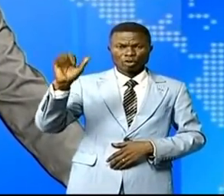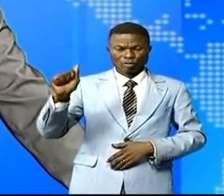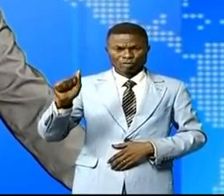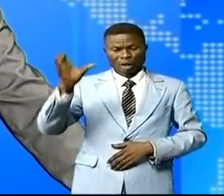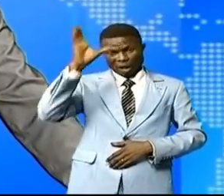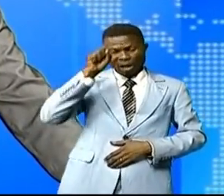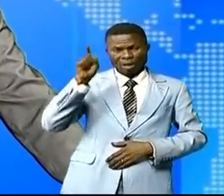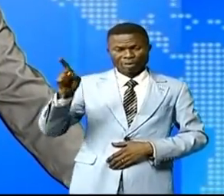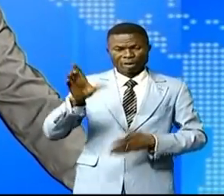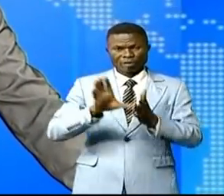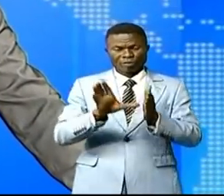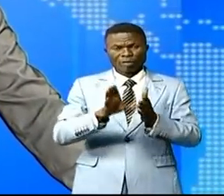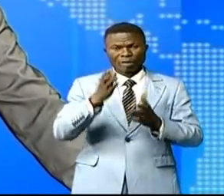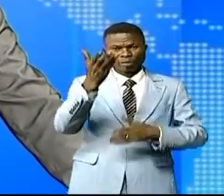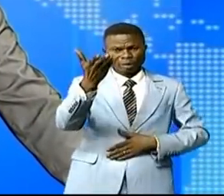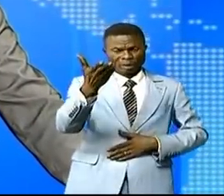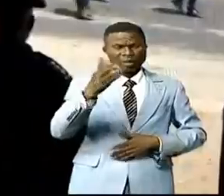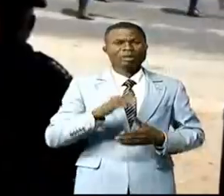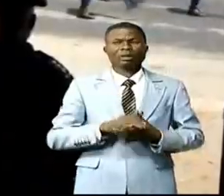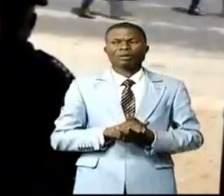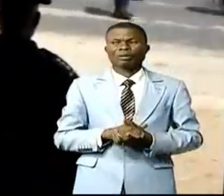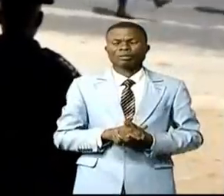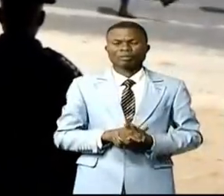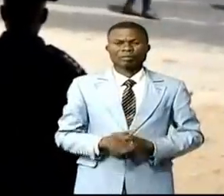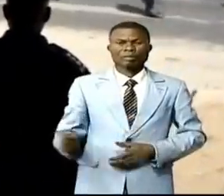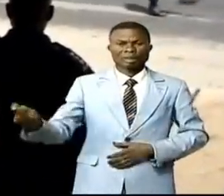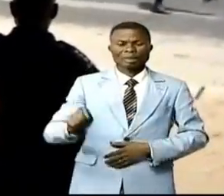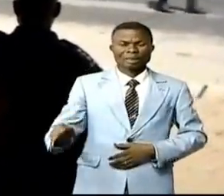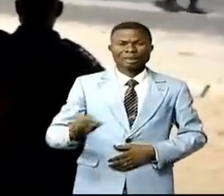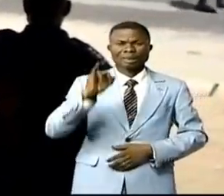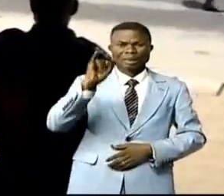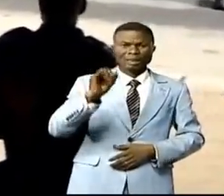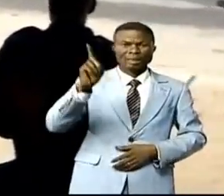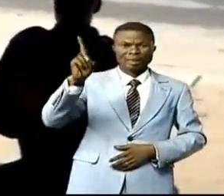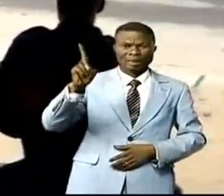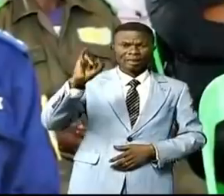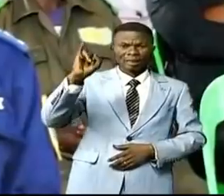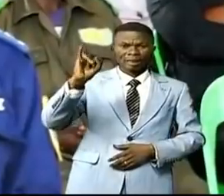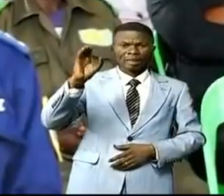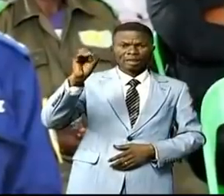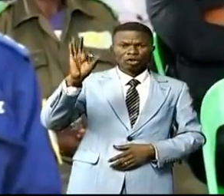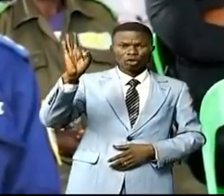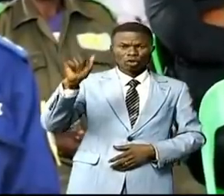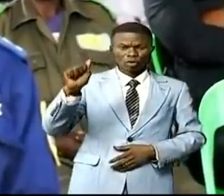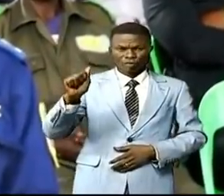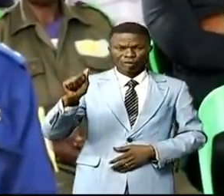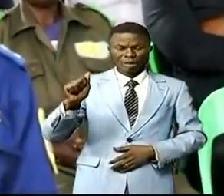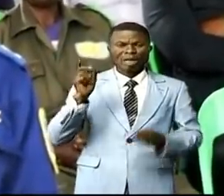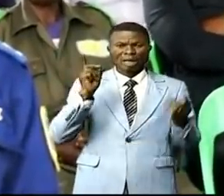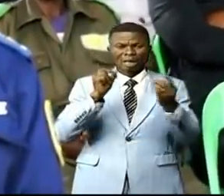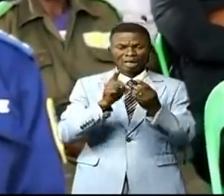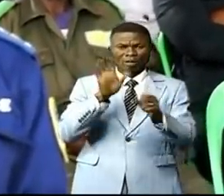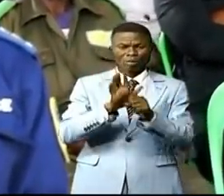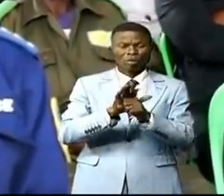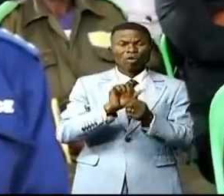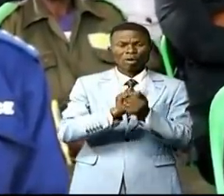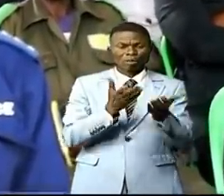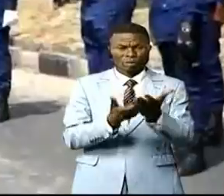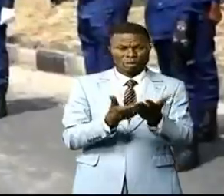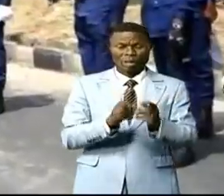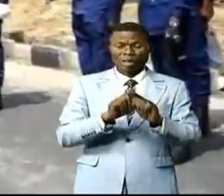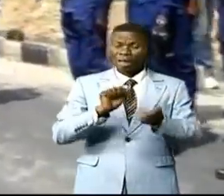Un reportage de Fifi Mukundi. Le territoire d'Idiofa dans la province de Kwilu est confronté à plusieurs défis. Malgré